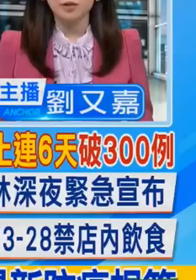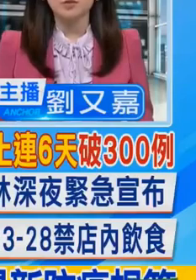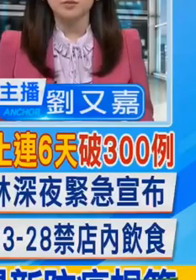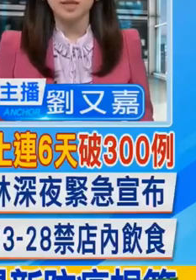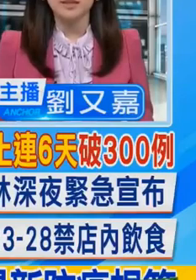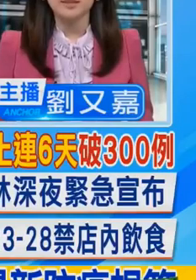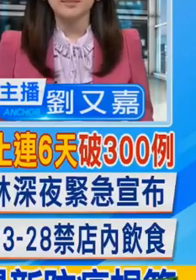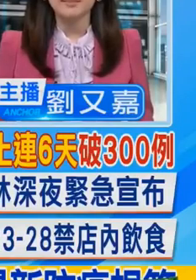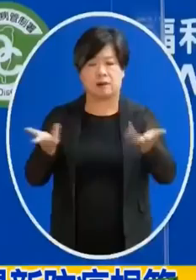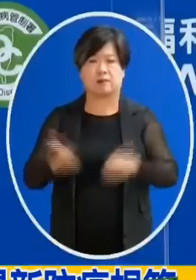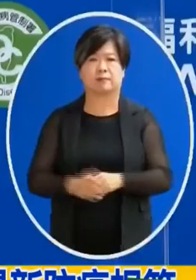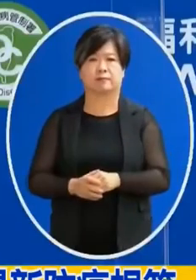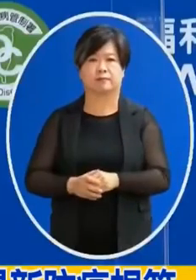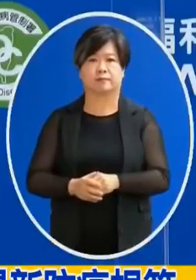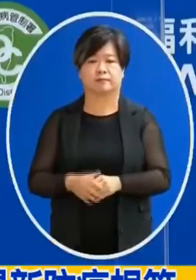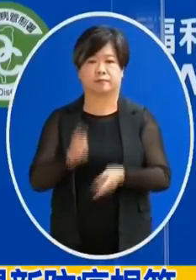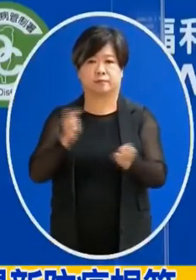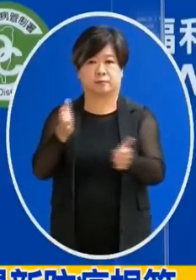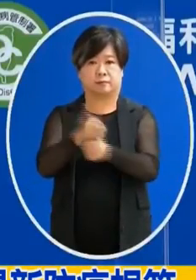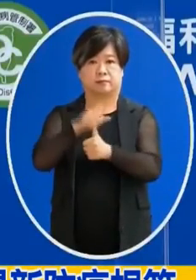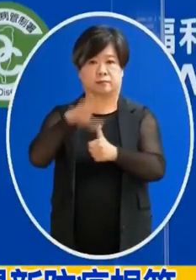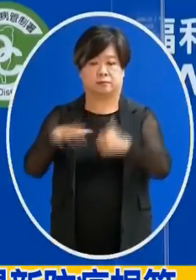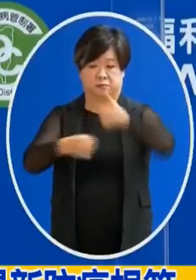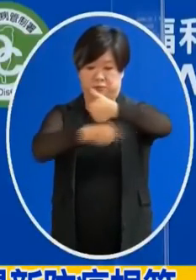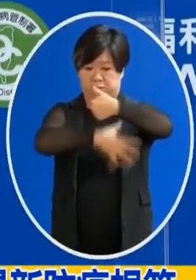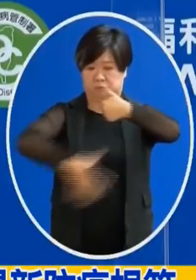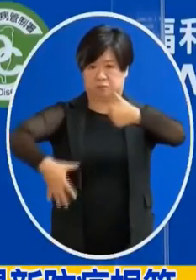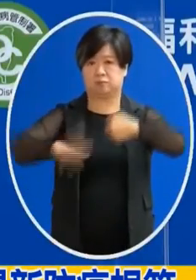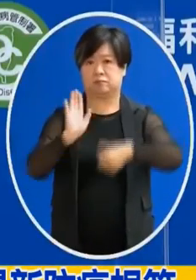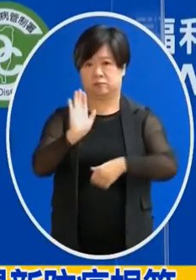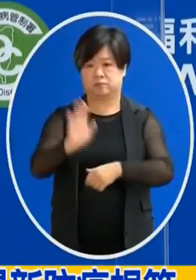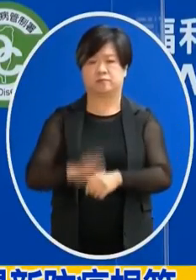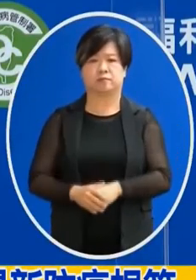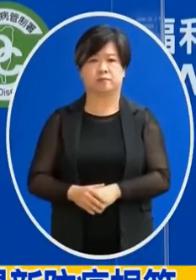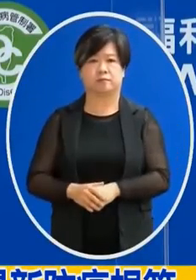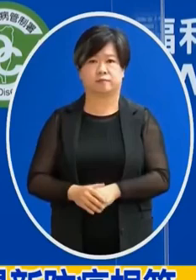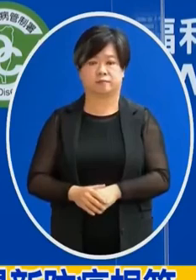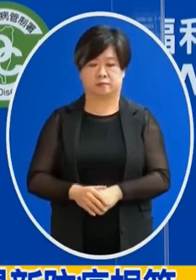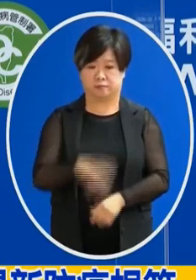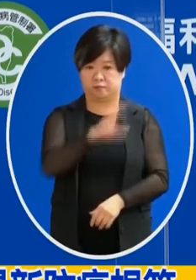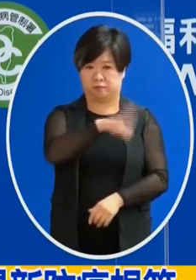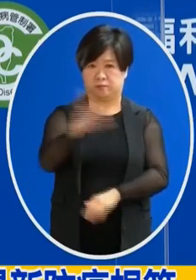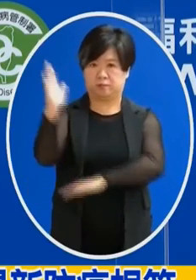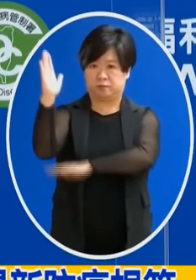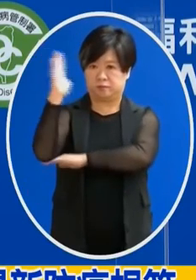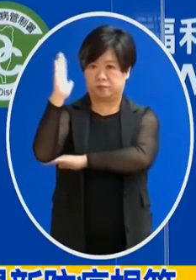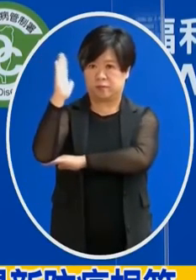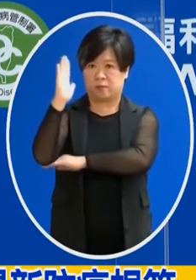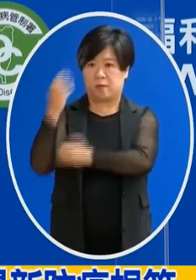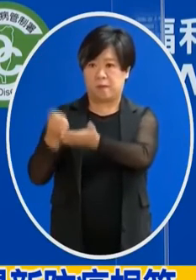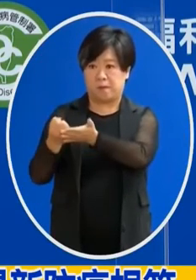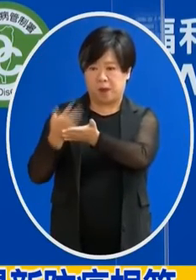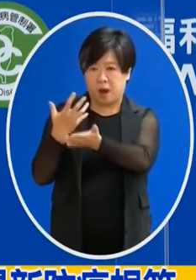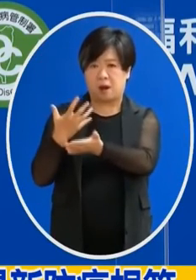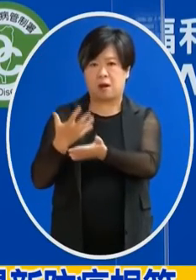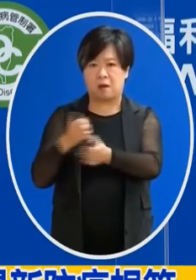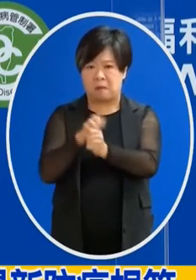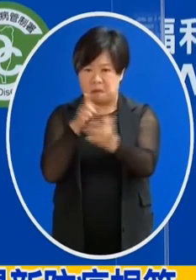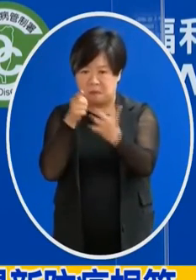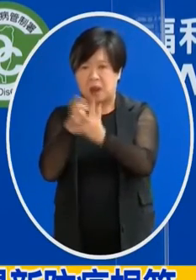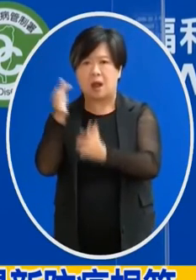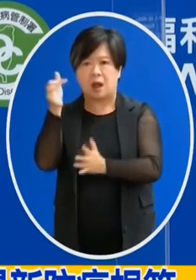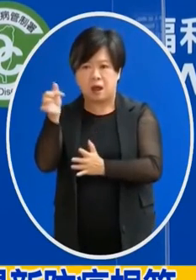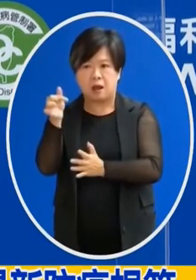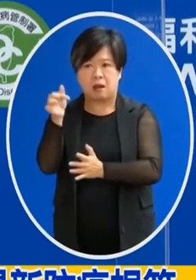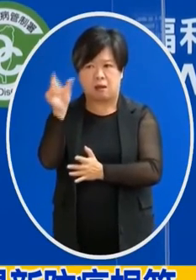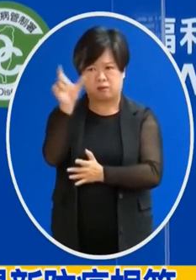指挥官的最新说明。 调的辅助系统，那一经地方政府通报确诊者的相关资讯之